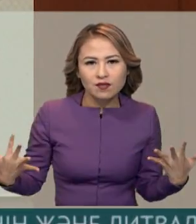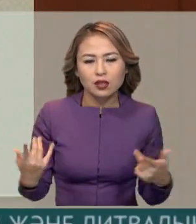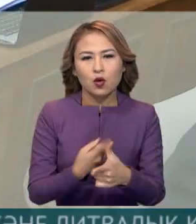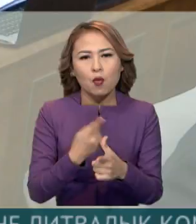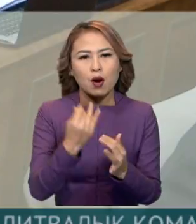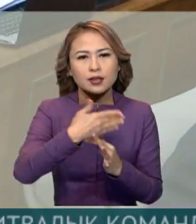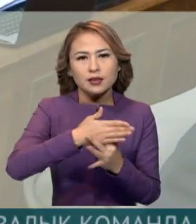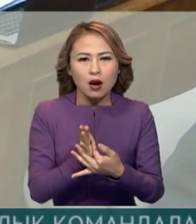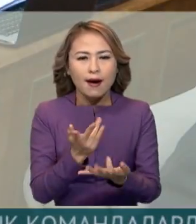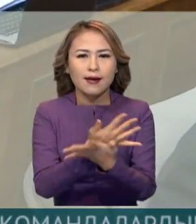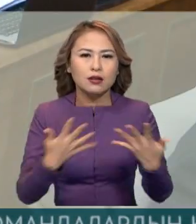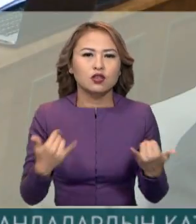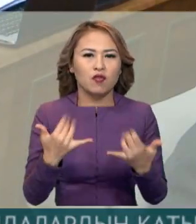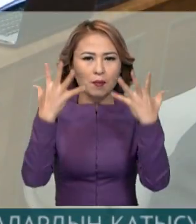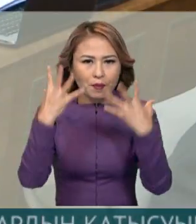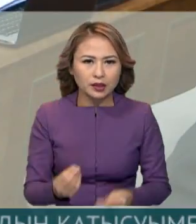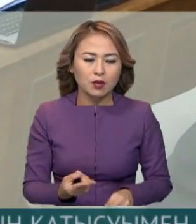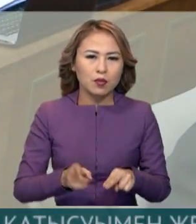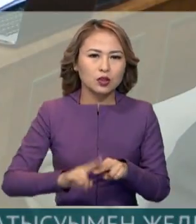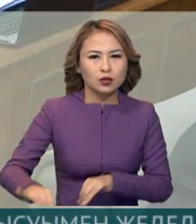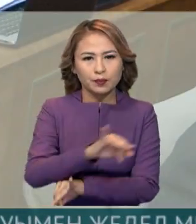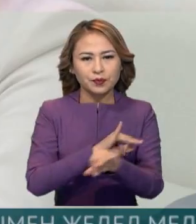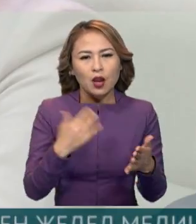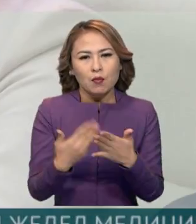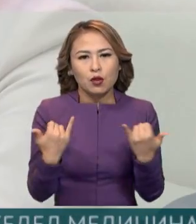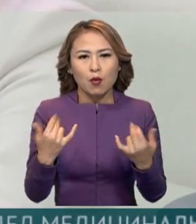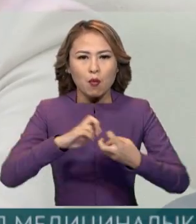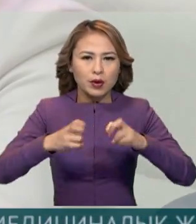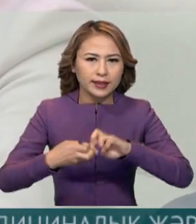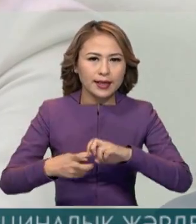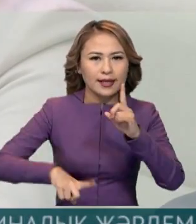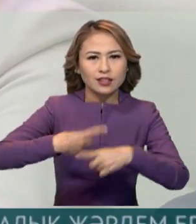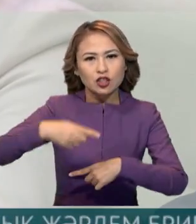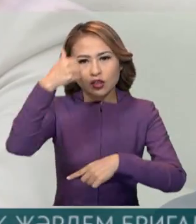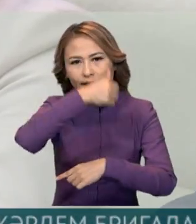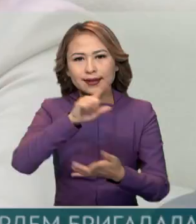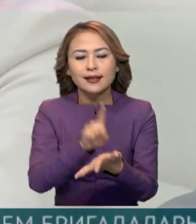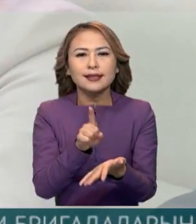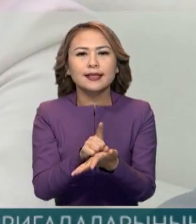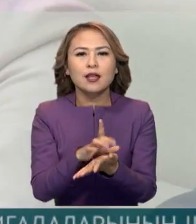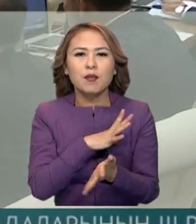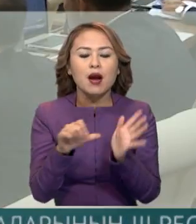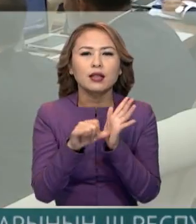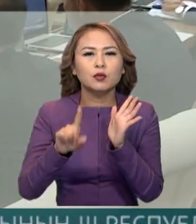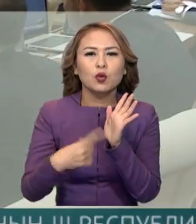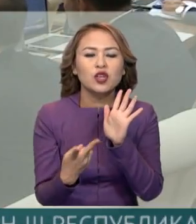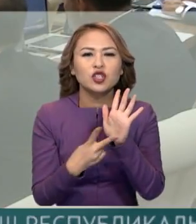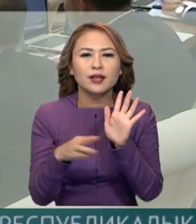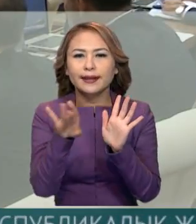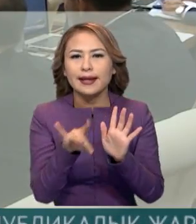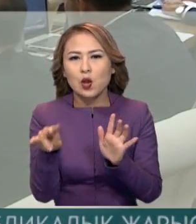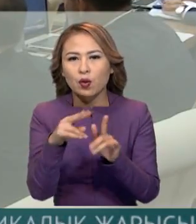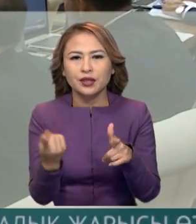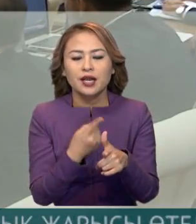бөлу туралы заң жобасы да бүгін халық қалаулыларының алдына ұсынылды. Бұл мәселе бойынша келесі жылғы салықтық кірістер